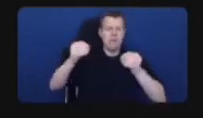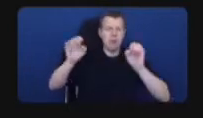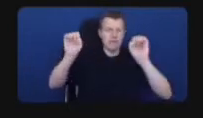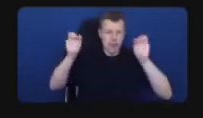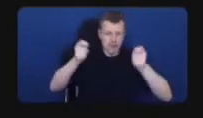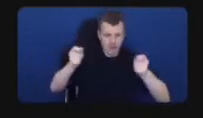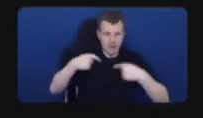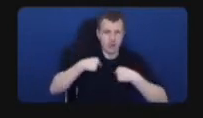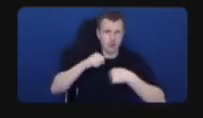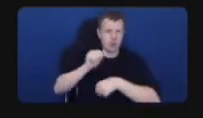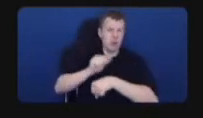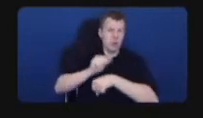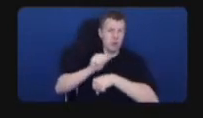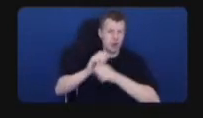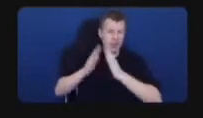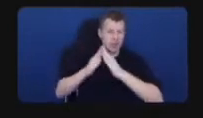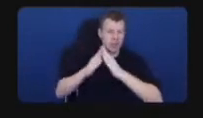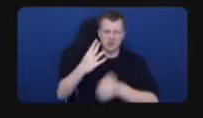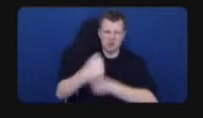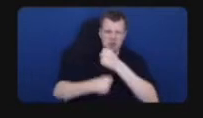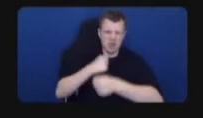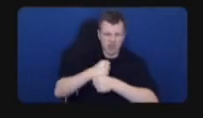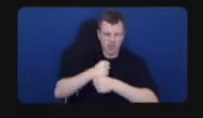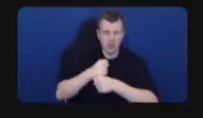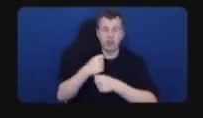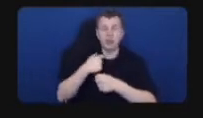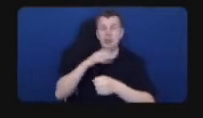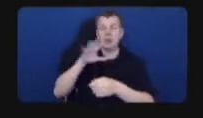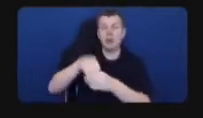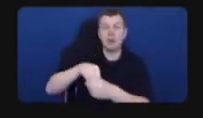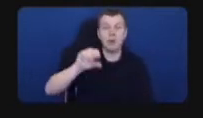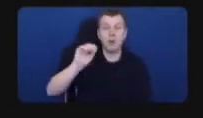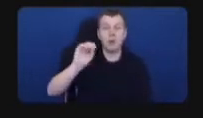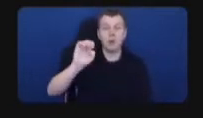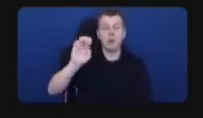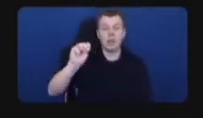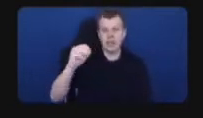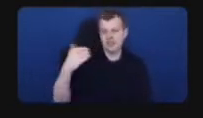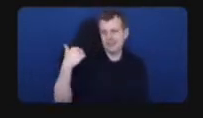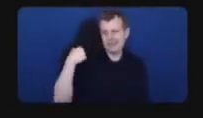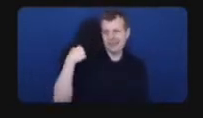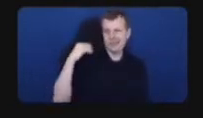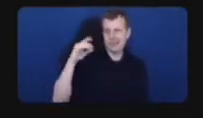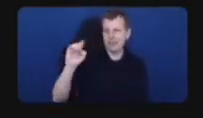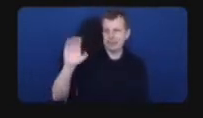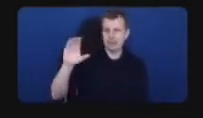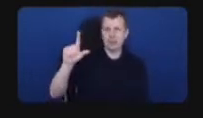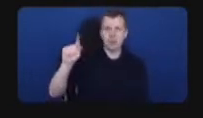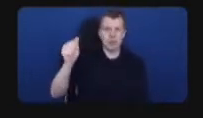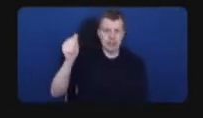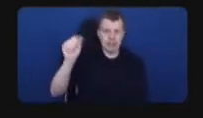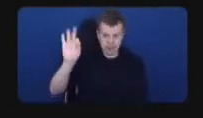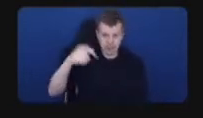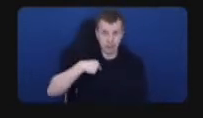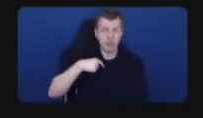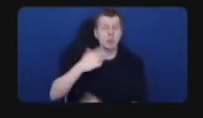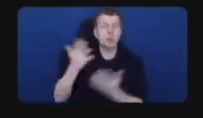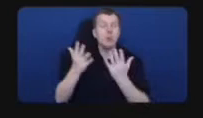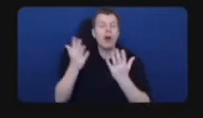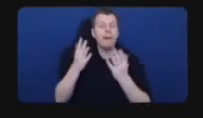Nasman， 我是在费城应急管理办公室有工作有四年了。自